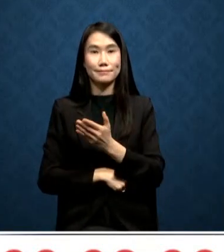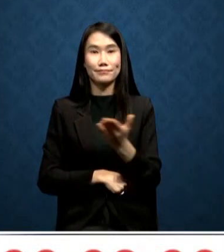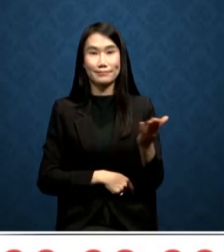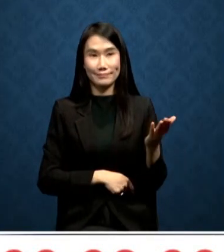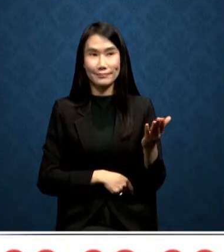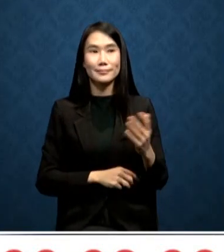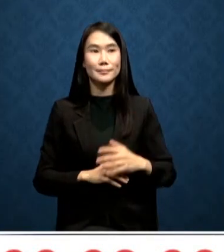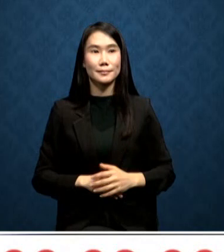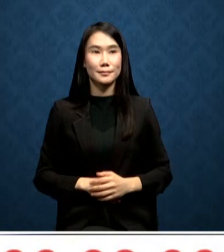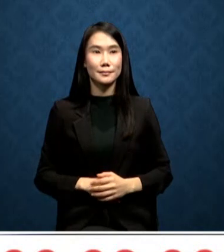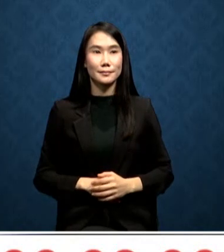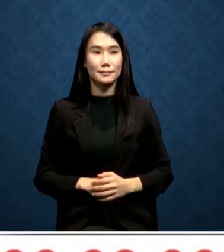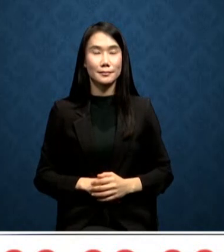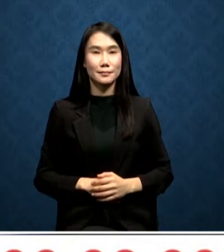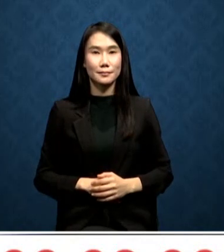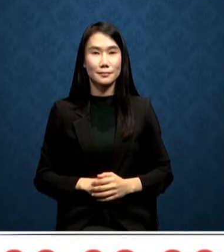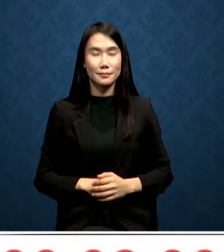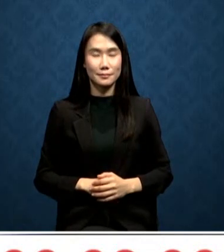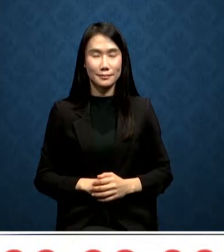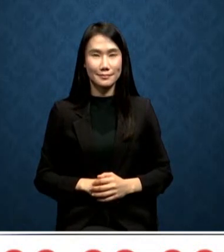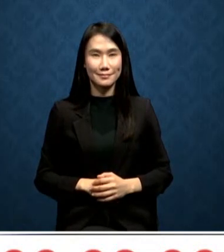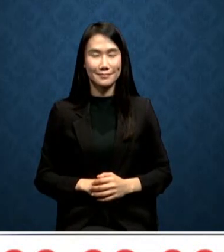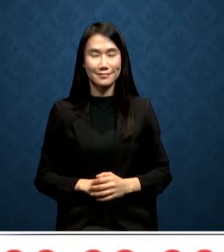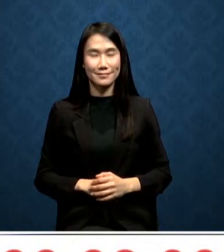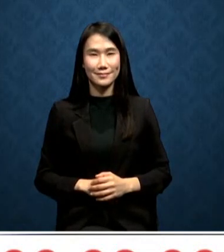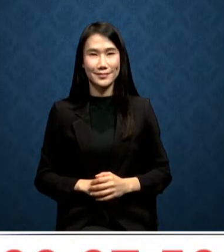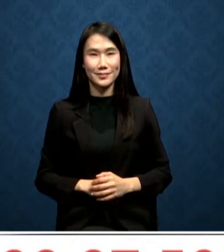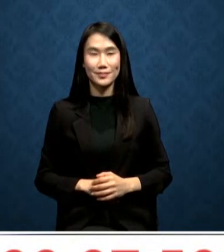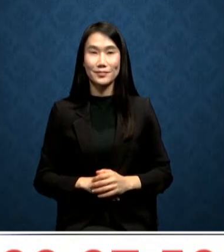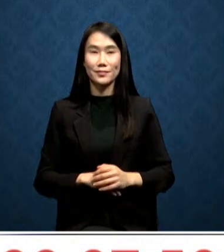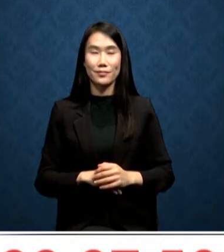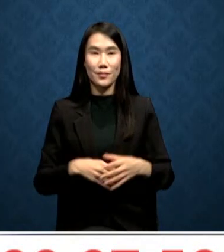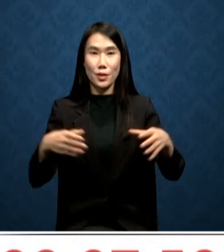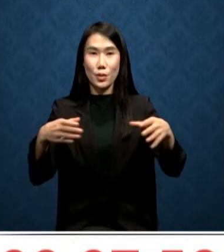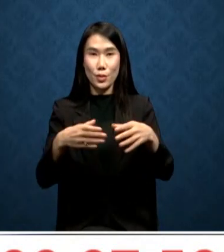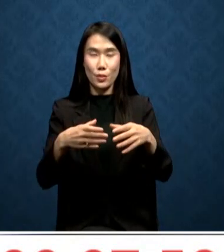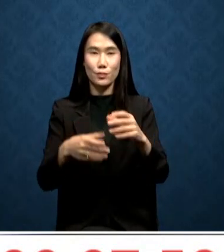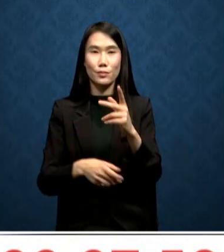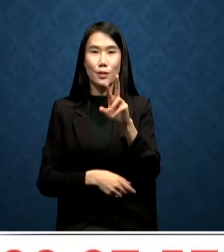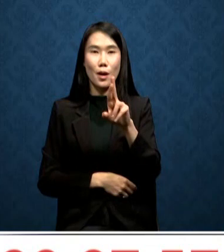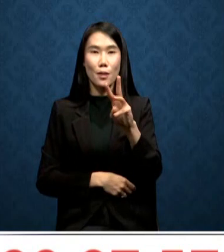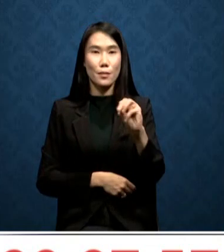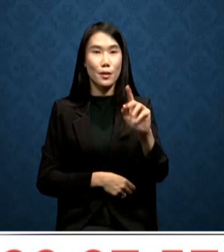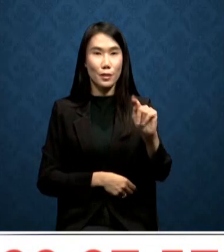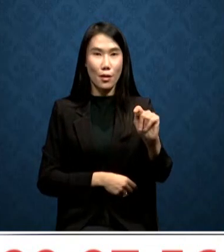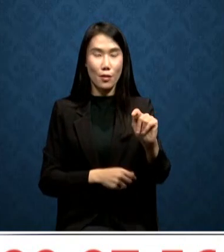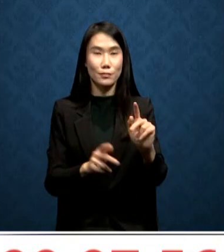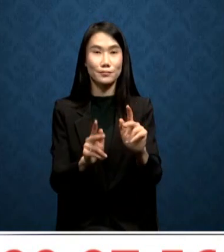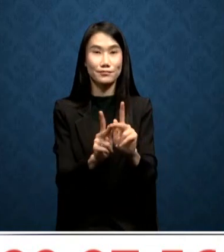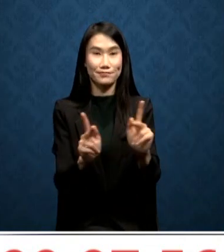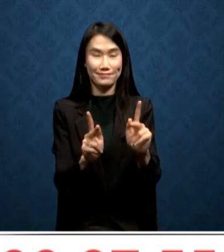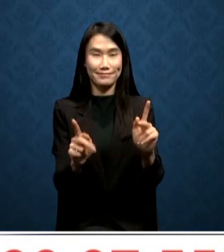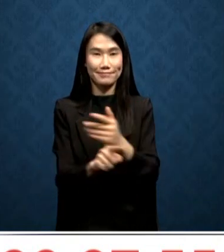ติรวมตลอดถึงคณะรัฐมนตรีที่มาชี้แจงในวันนี้นะครับกับผมนายจิ